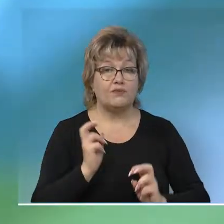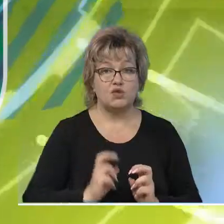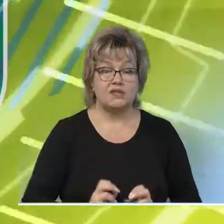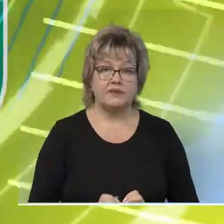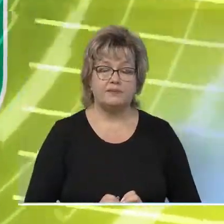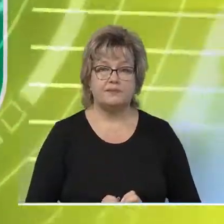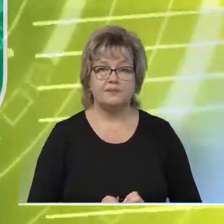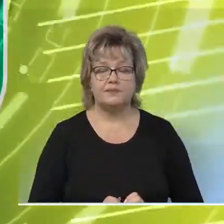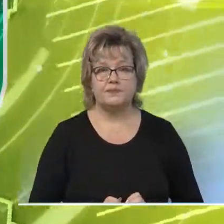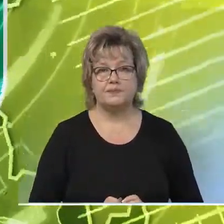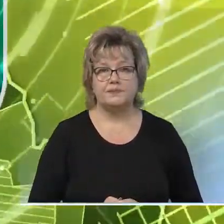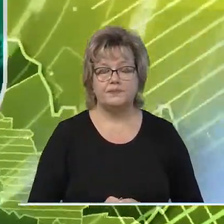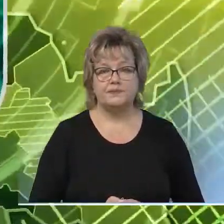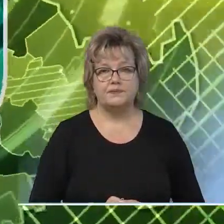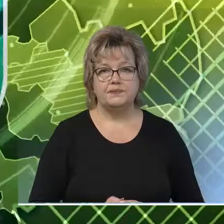производства.